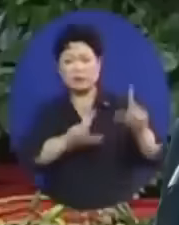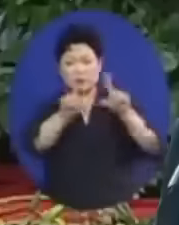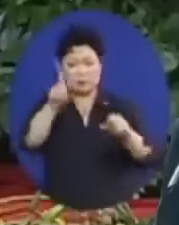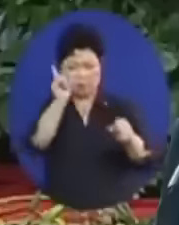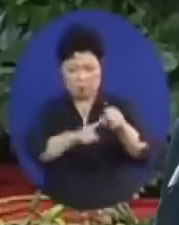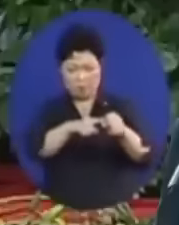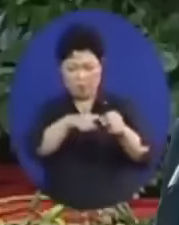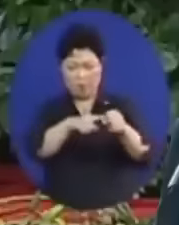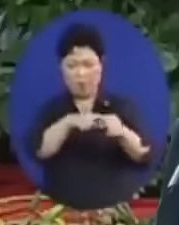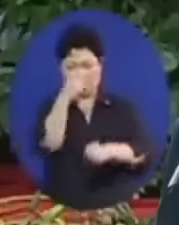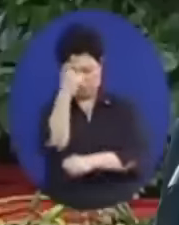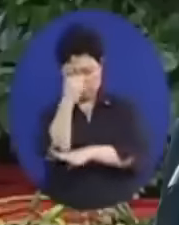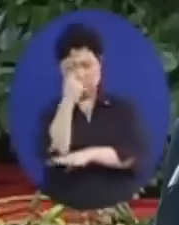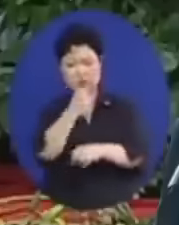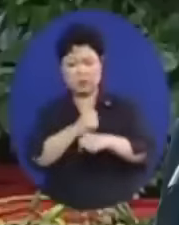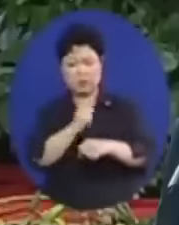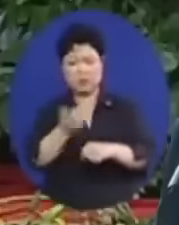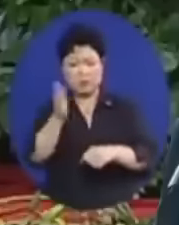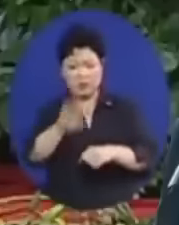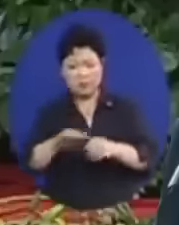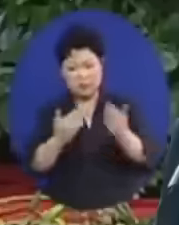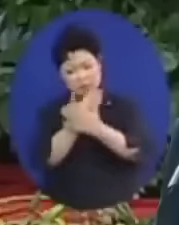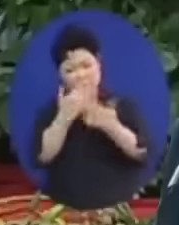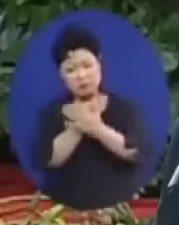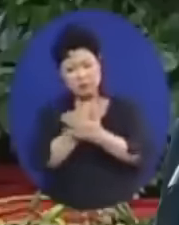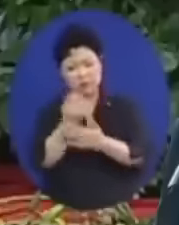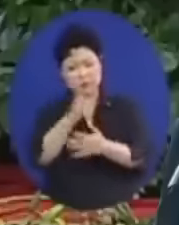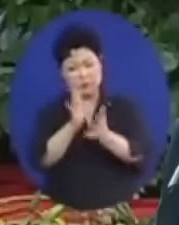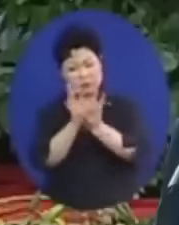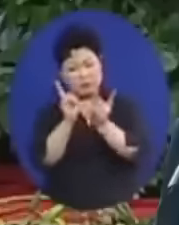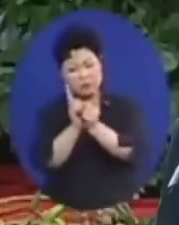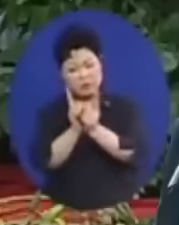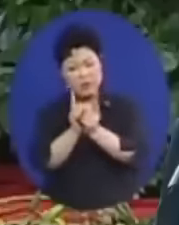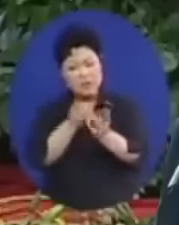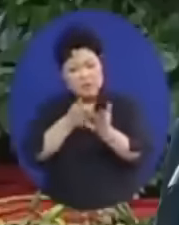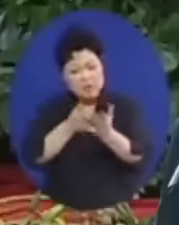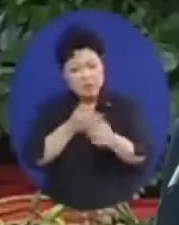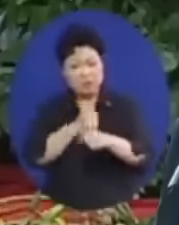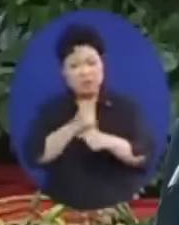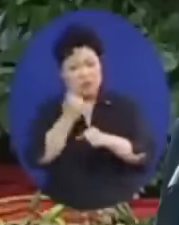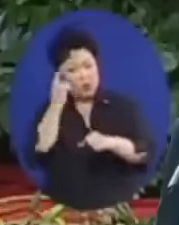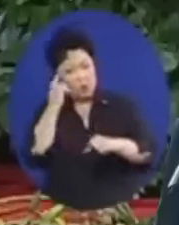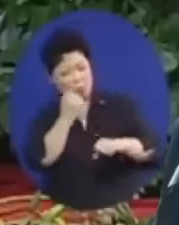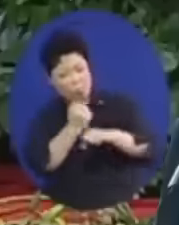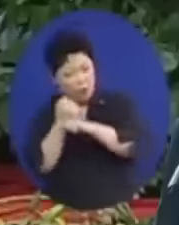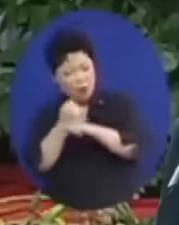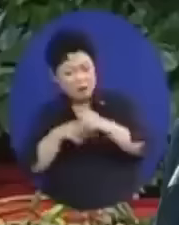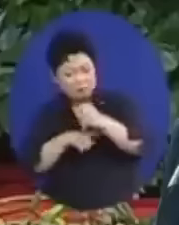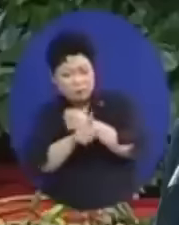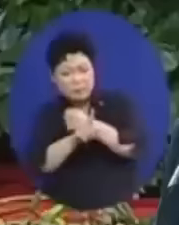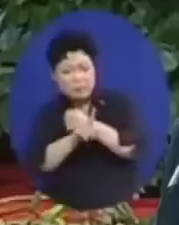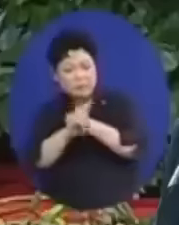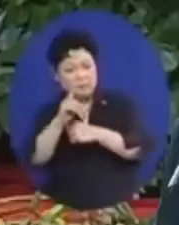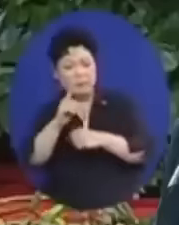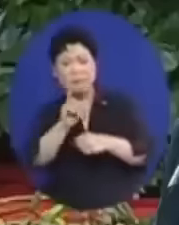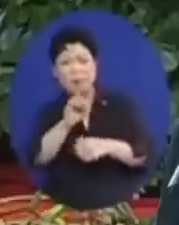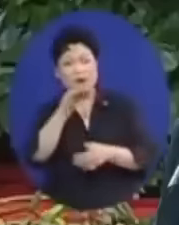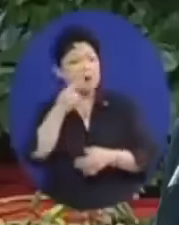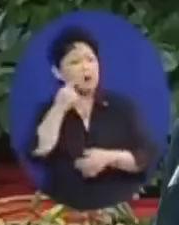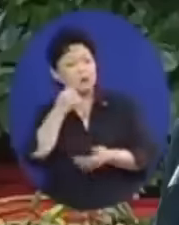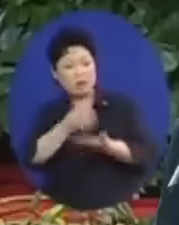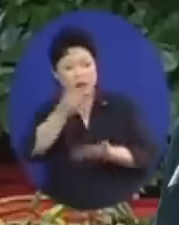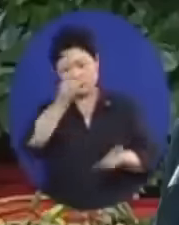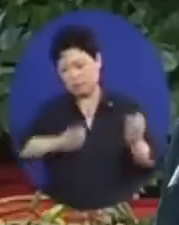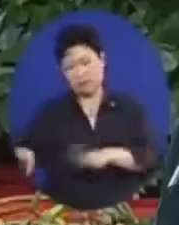기준점으로 삼았습니다. 그런데 그 이후 진화론, 상대성이론, 문화상대주의 등 과학과 사상의 발전은 절대적인 가치관을